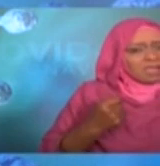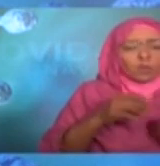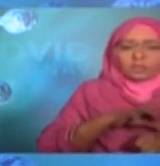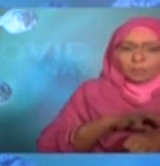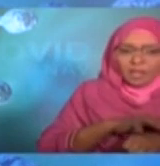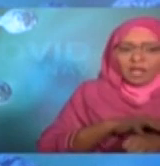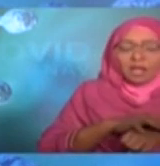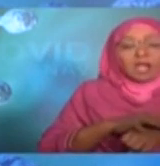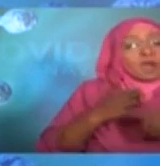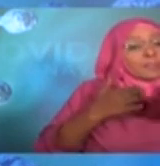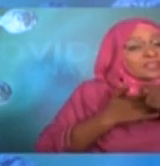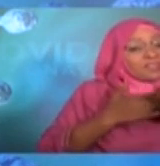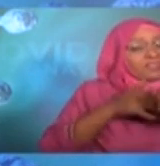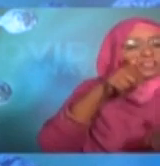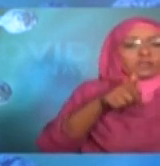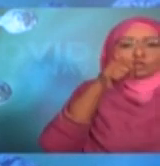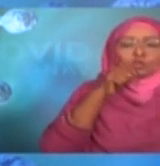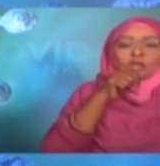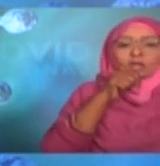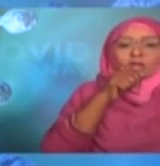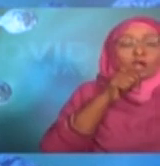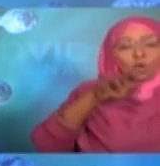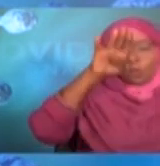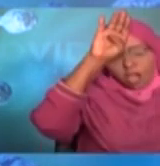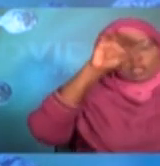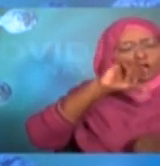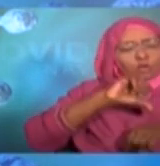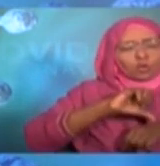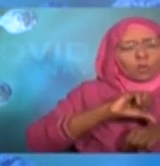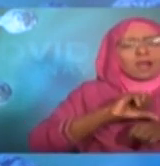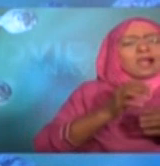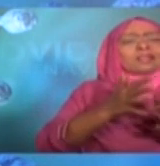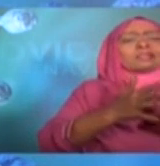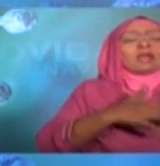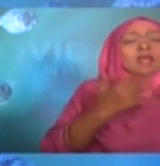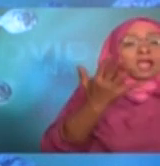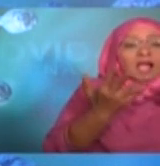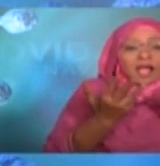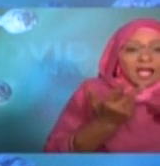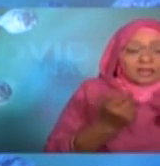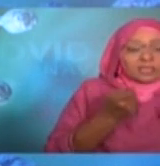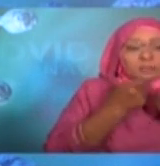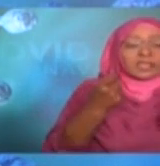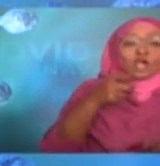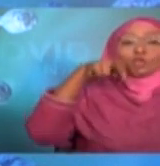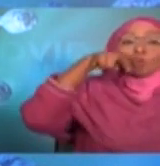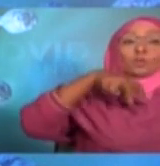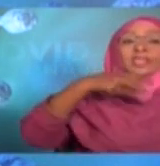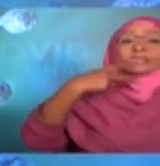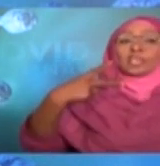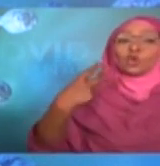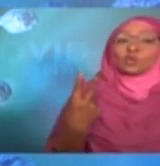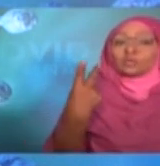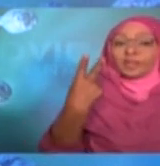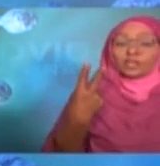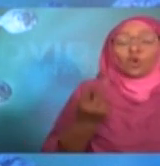تم تطبيقها. كالعادة ولاية الخرطوم متقدمة في أكبر عدد من الحالات 1872 حالة، ولاية الجزيرة في